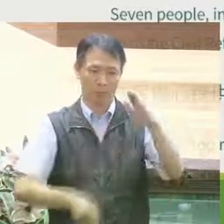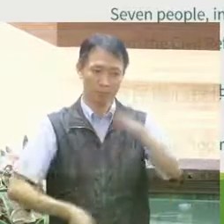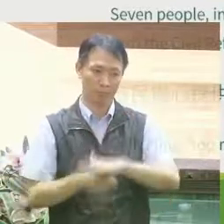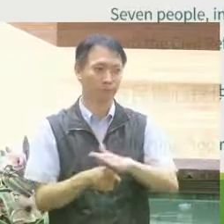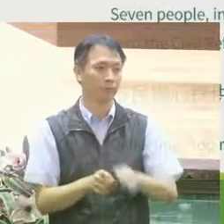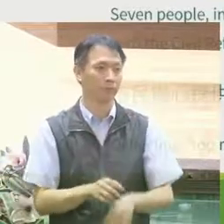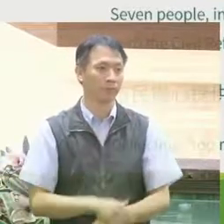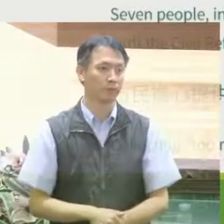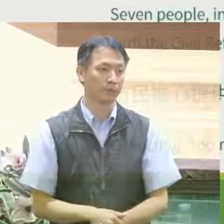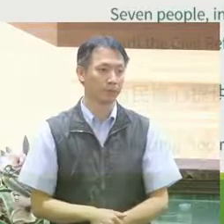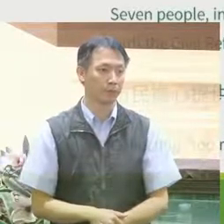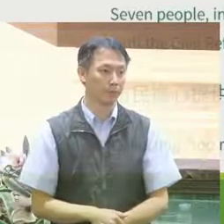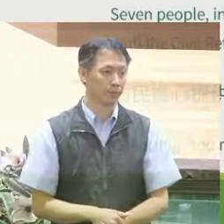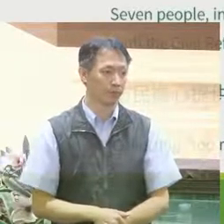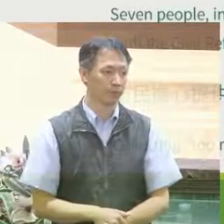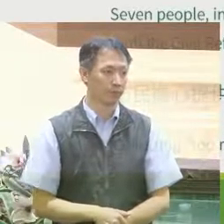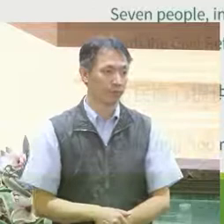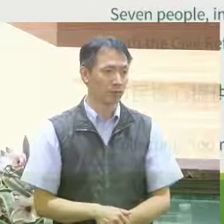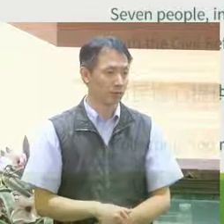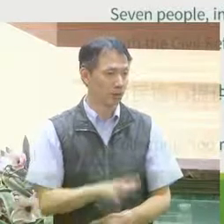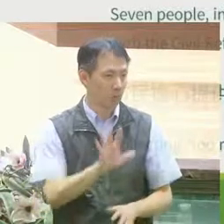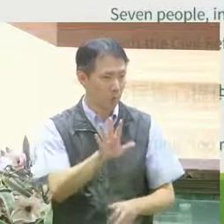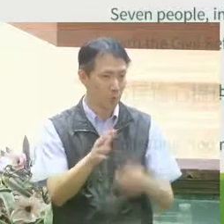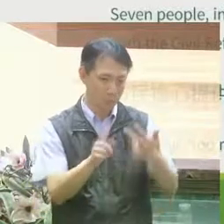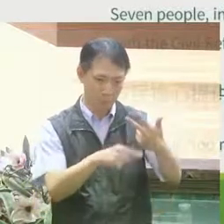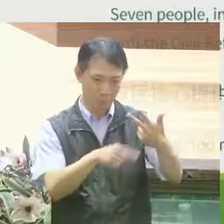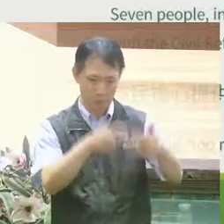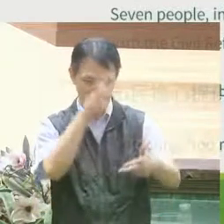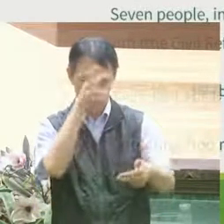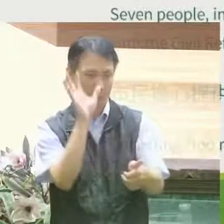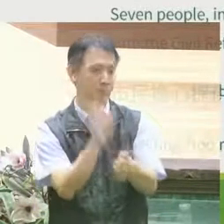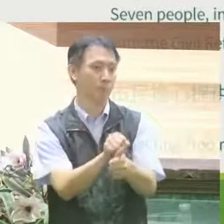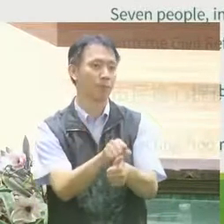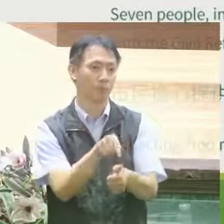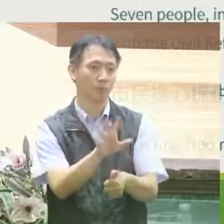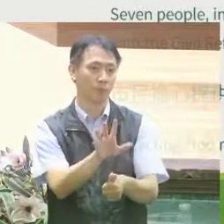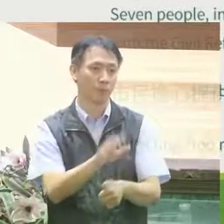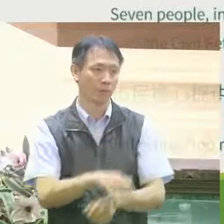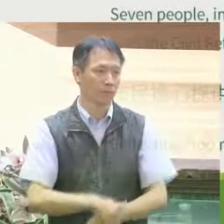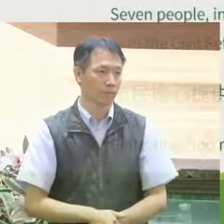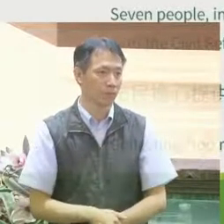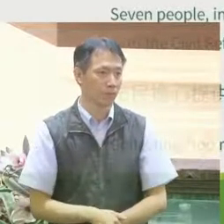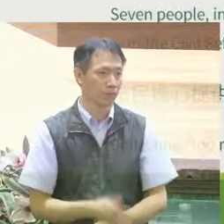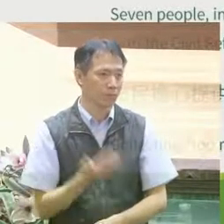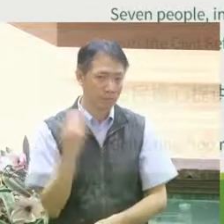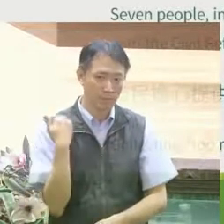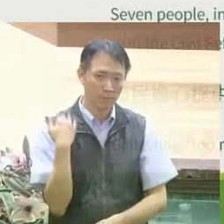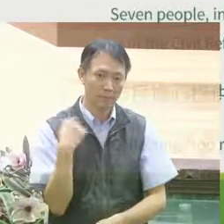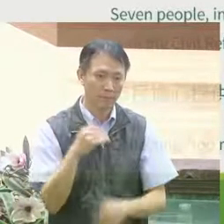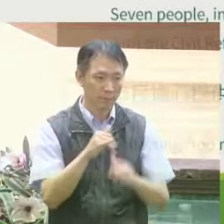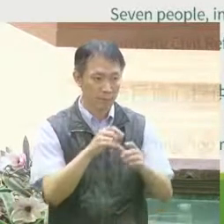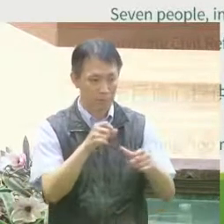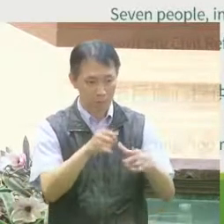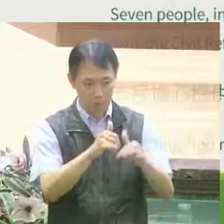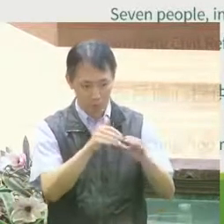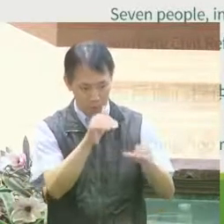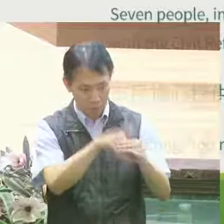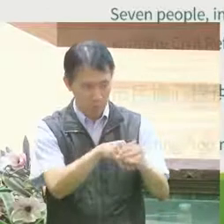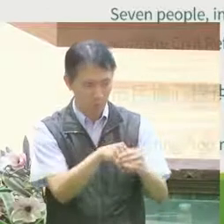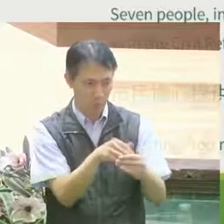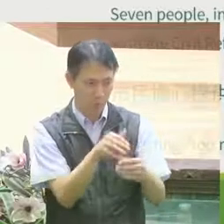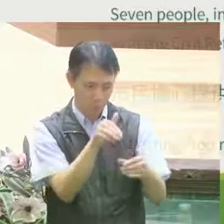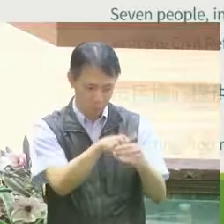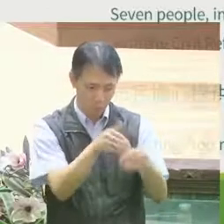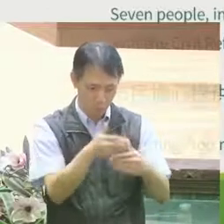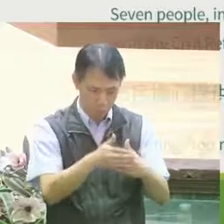包括本人在内共有7个人被警察拘捕。而当年民间公投是非常严谨的，